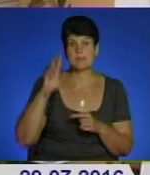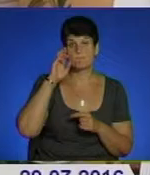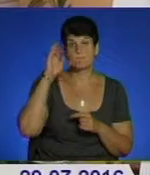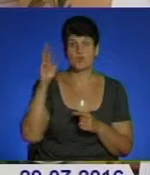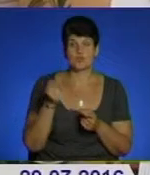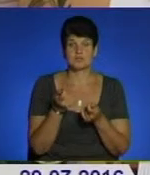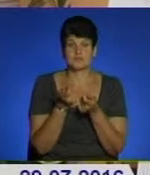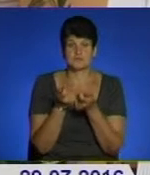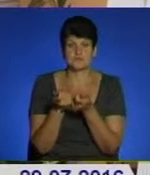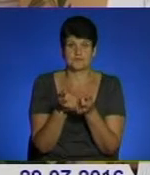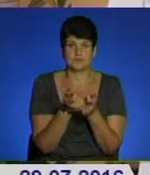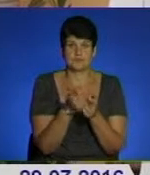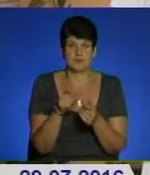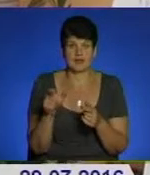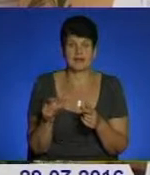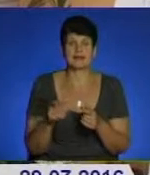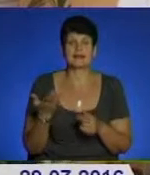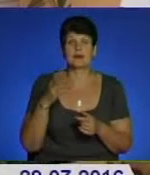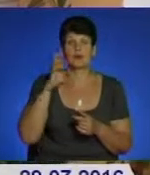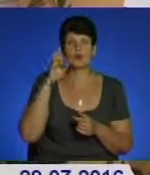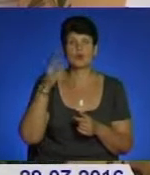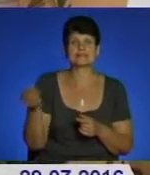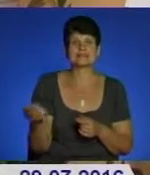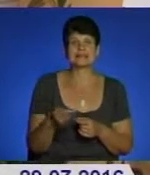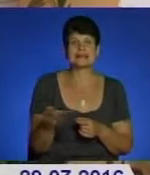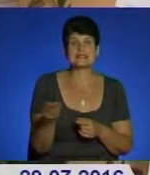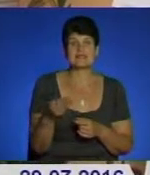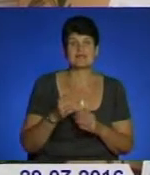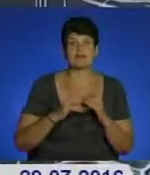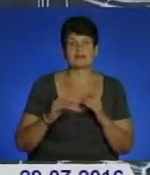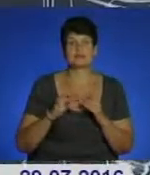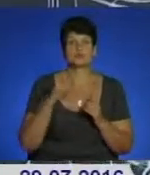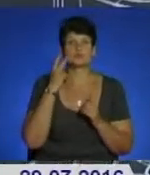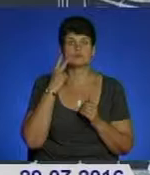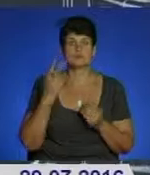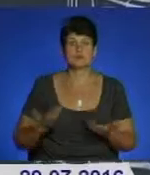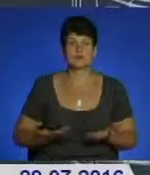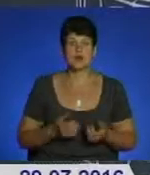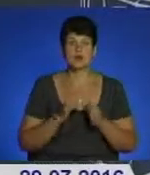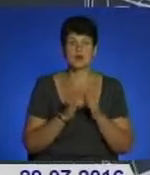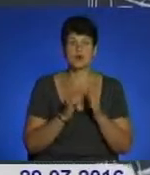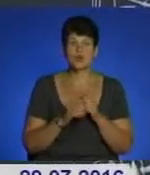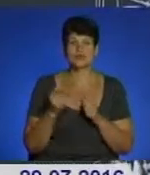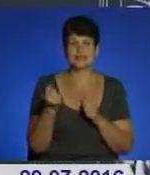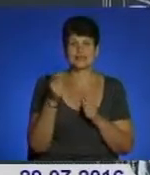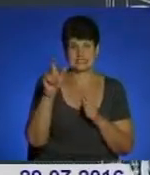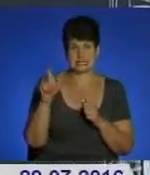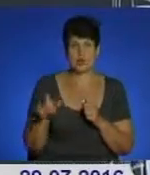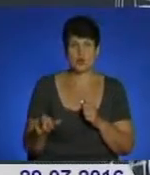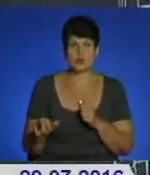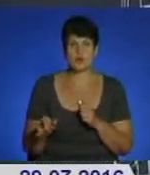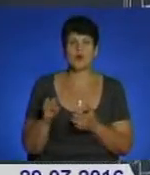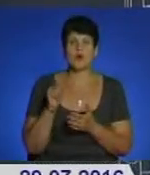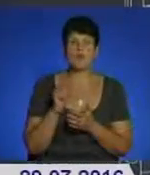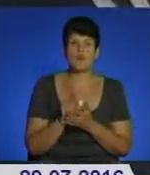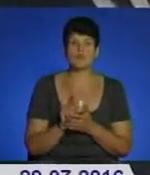зерна, якими він засіває ниву вічного життя. І кожне зерно повинне